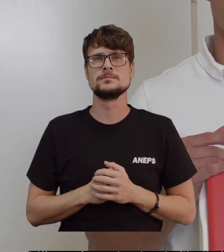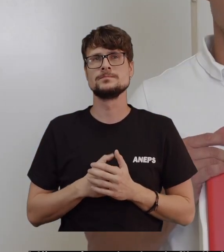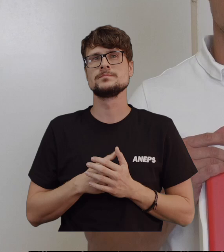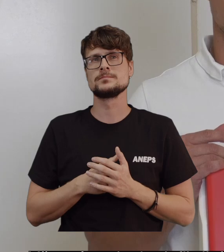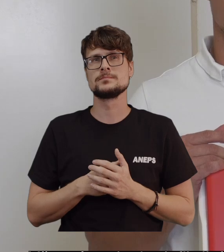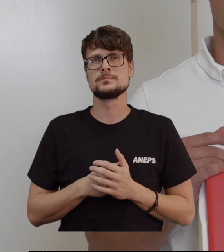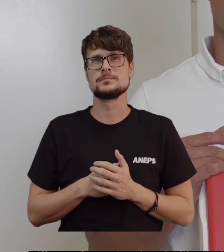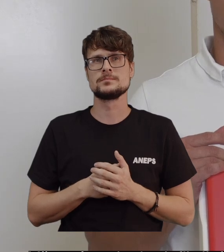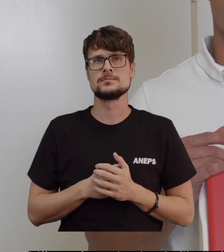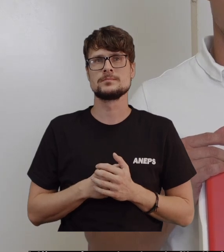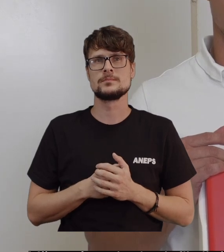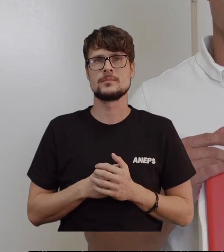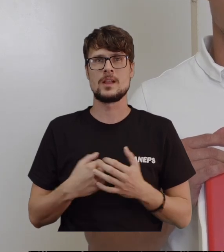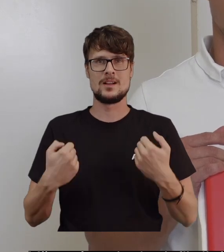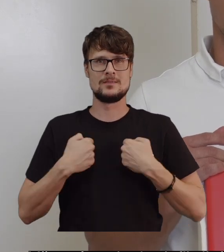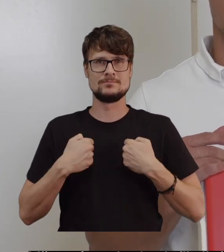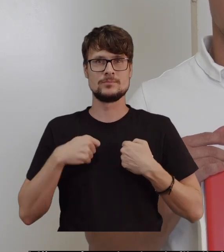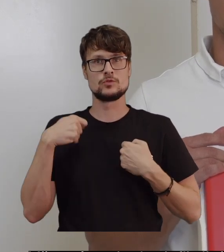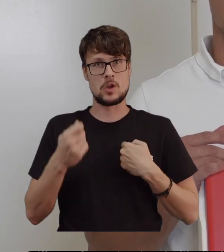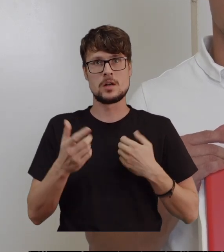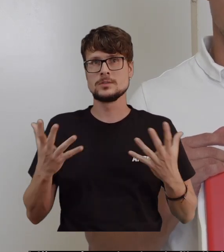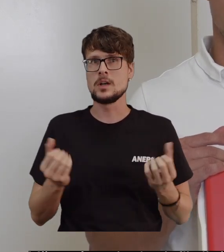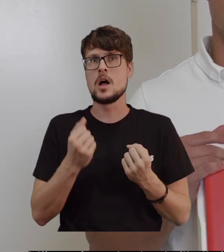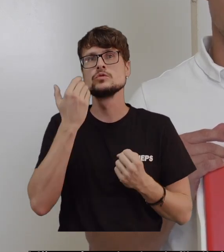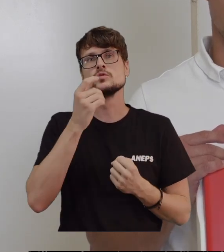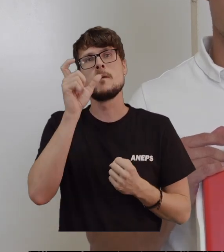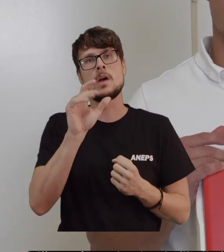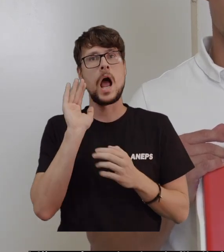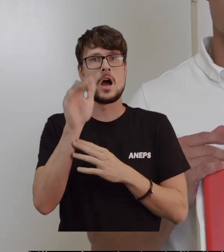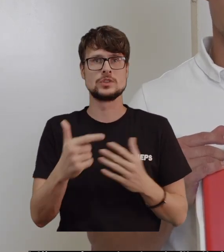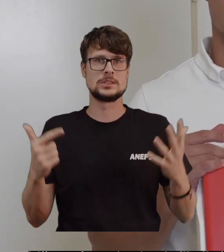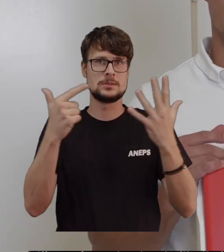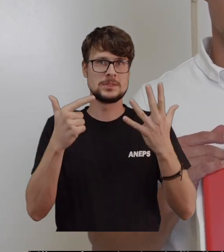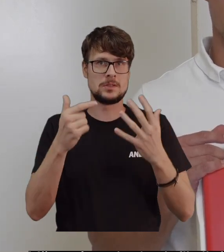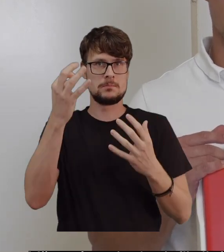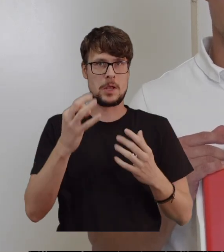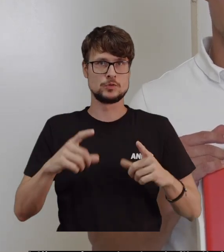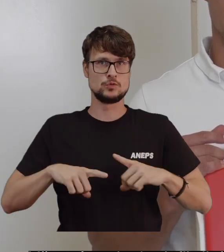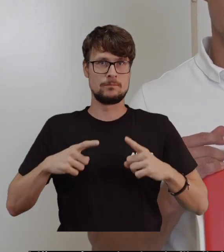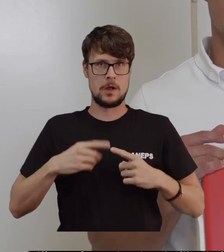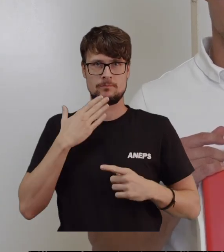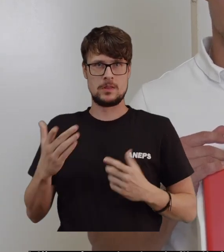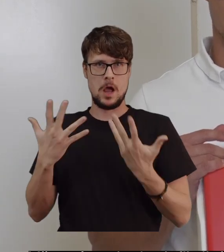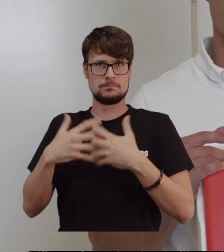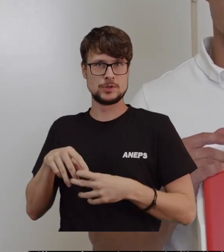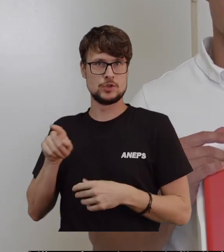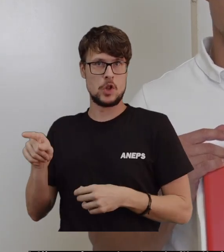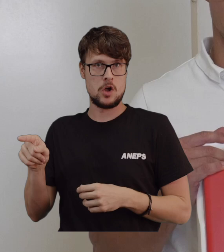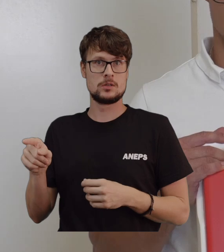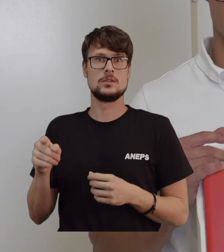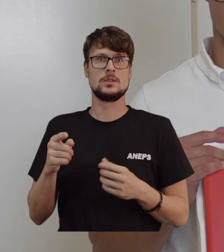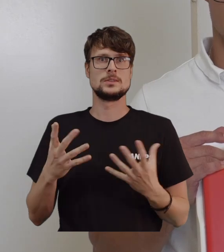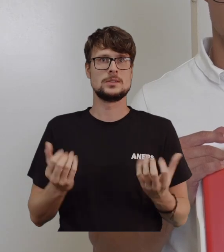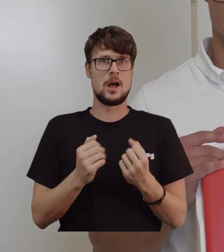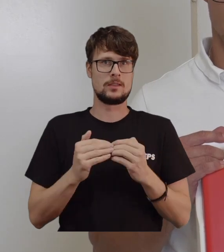podanie defibrilačného výboja dokáže zvýšiť šancu pacienta na prežitie až na